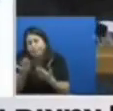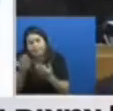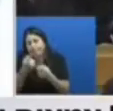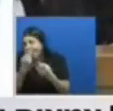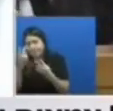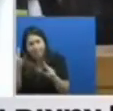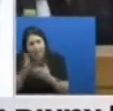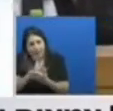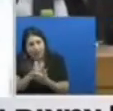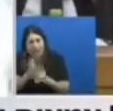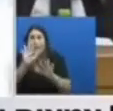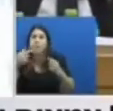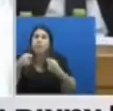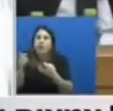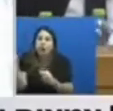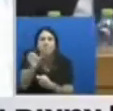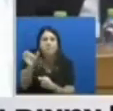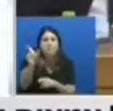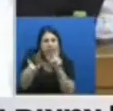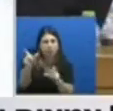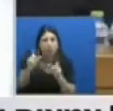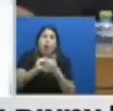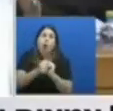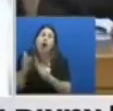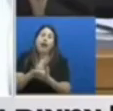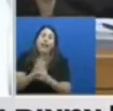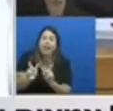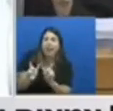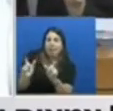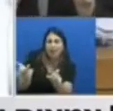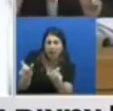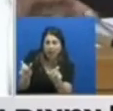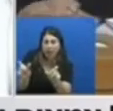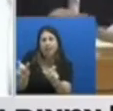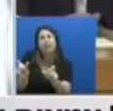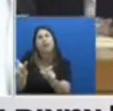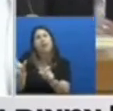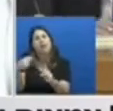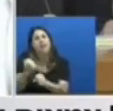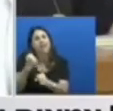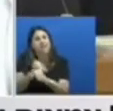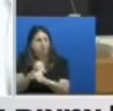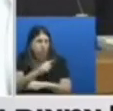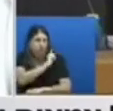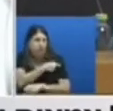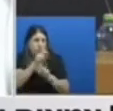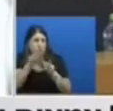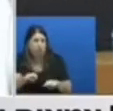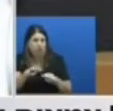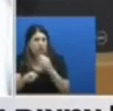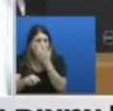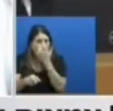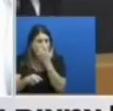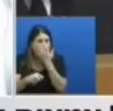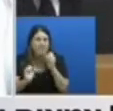הוק שצריך פתרון ולכן בהיבט הזה צומצום מילת הסבירות בטח שלא פוגע בדמוקרטיה ואגב אני שואלת באותה מידה איך אני יכולה